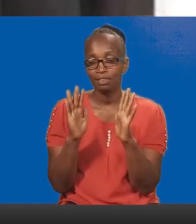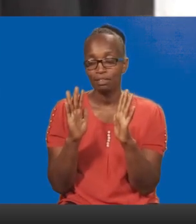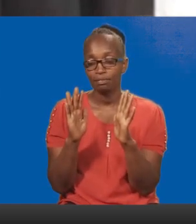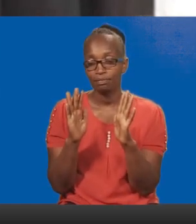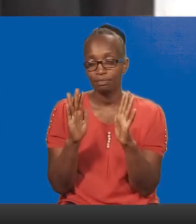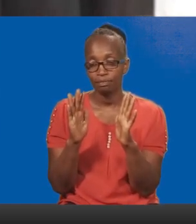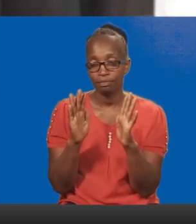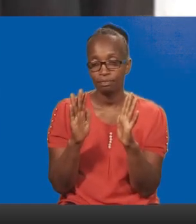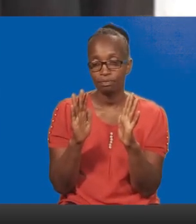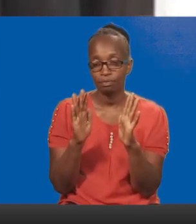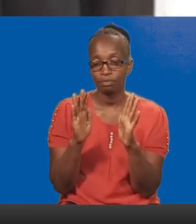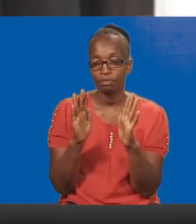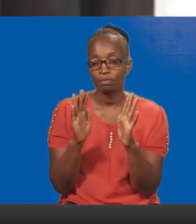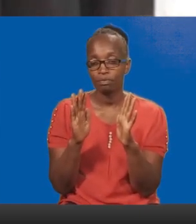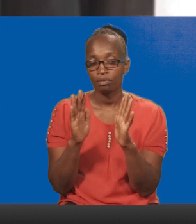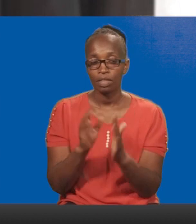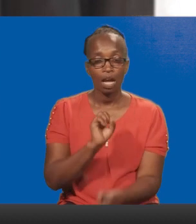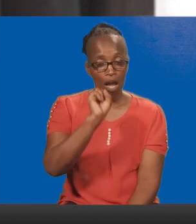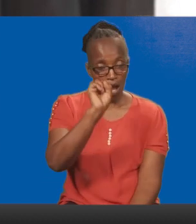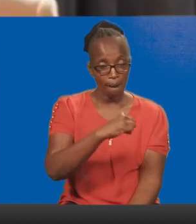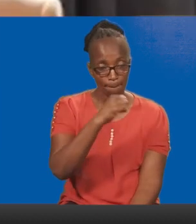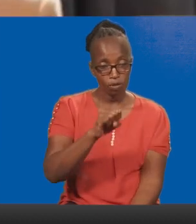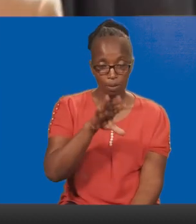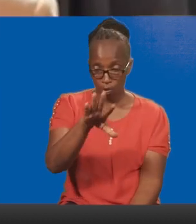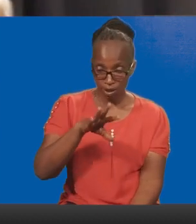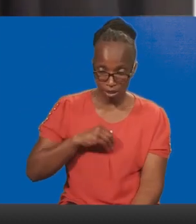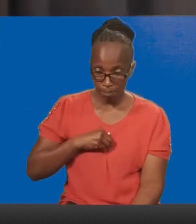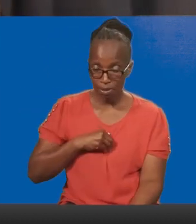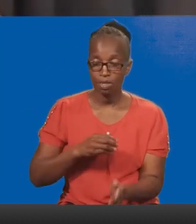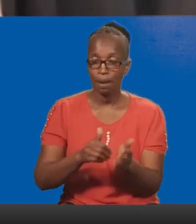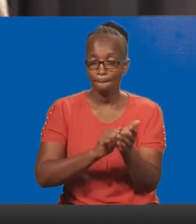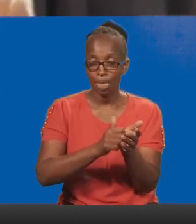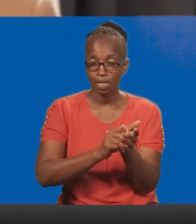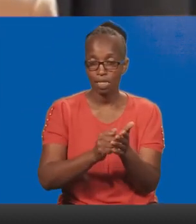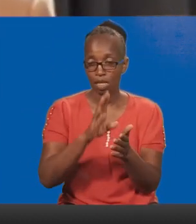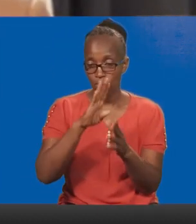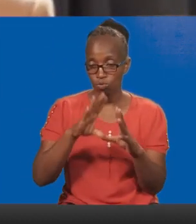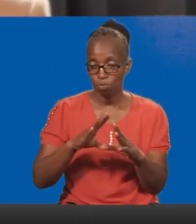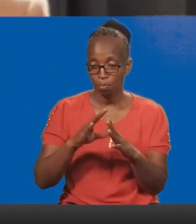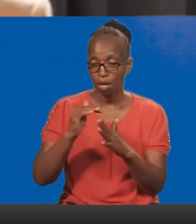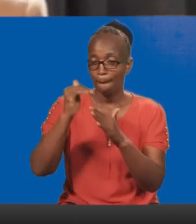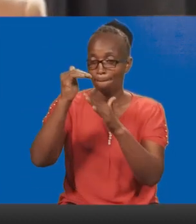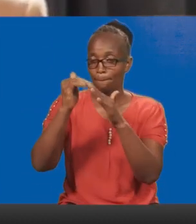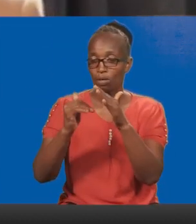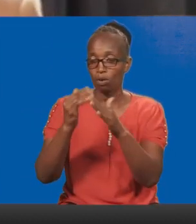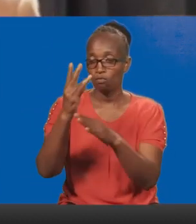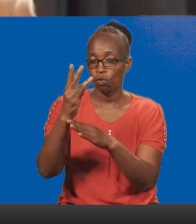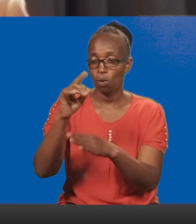jana juzi katika baraza la maw nema siwe kali mah iri chini